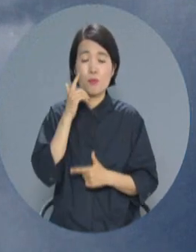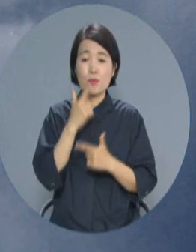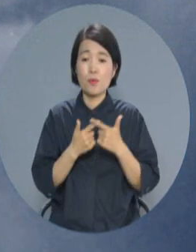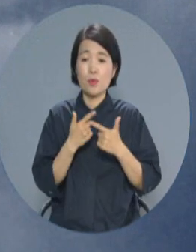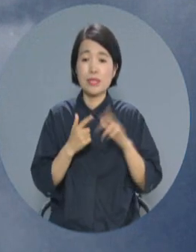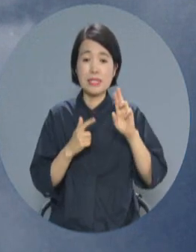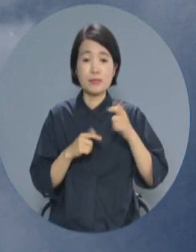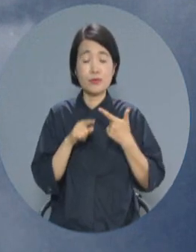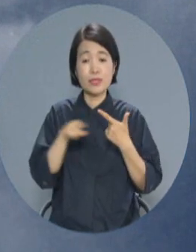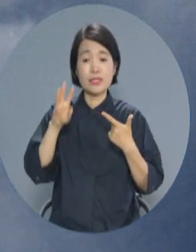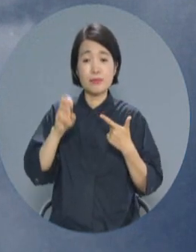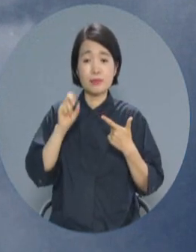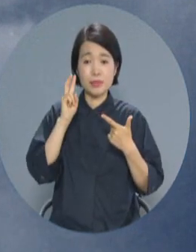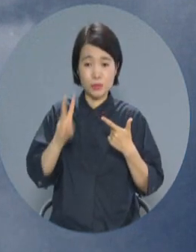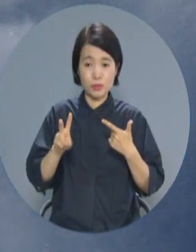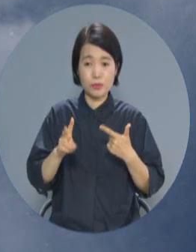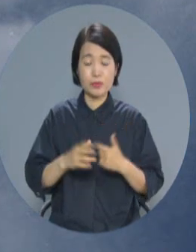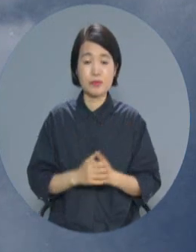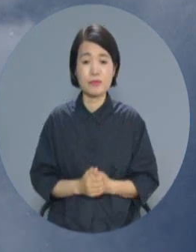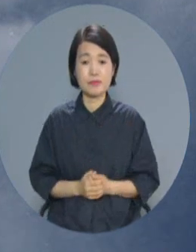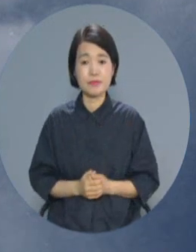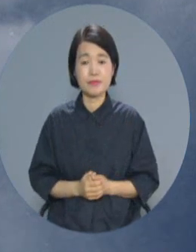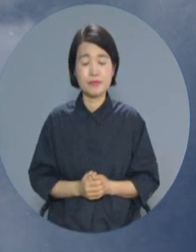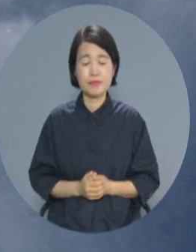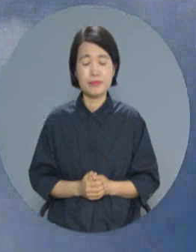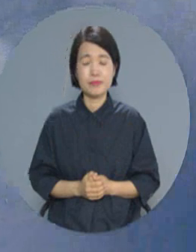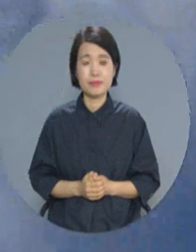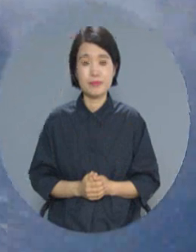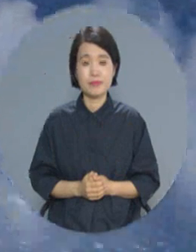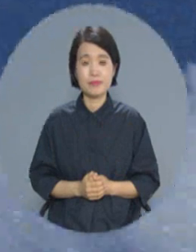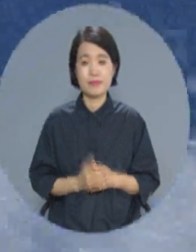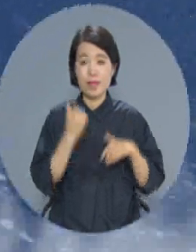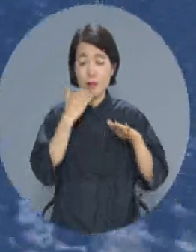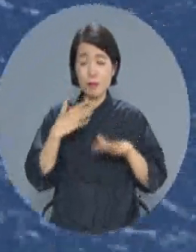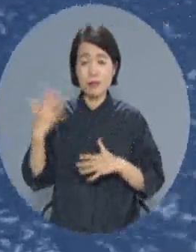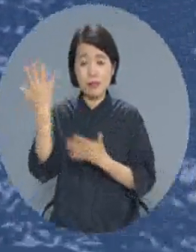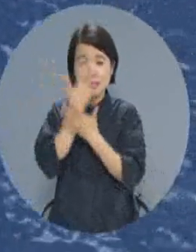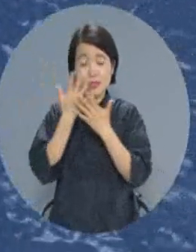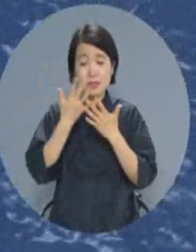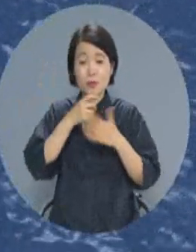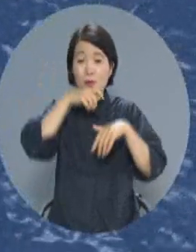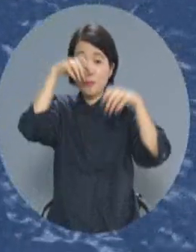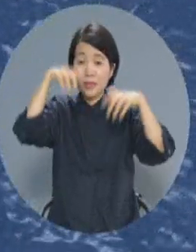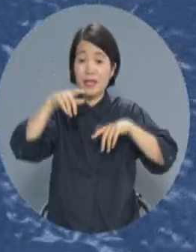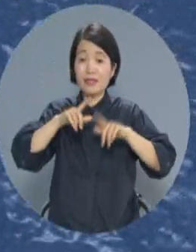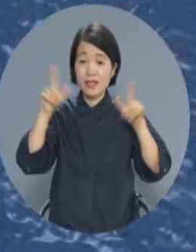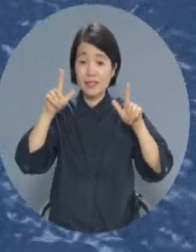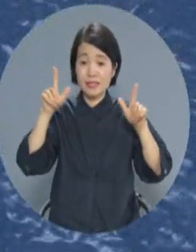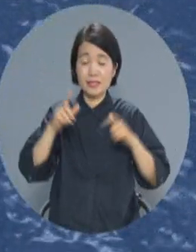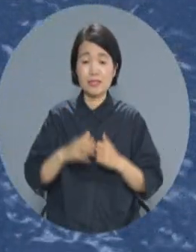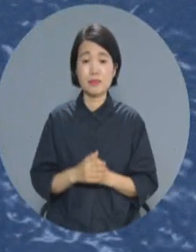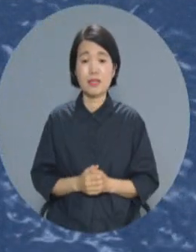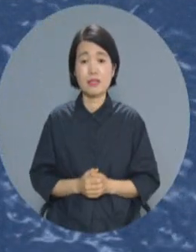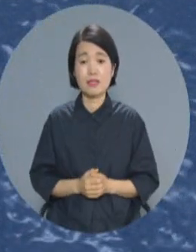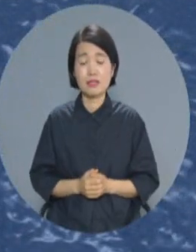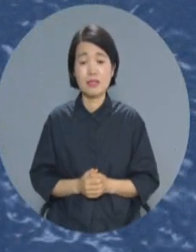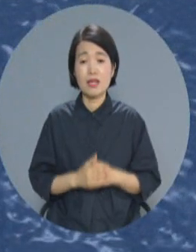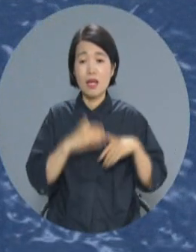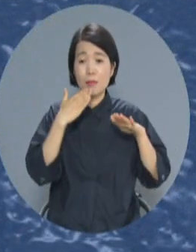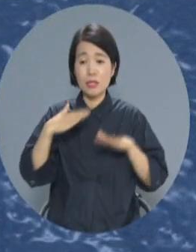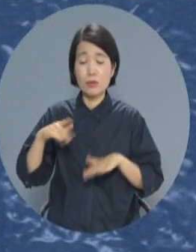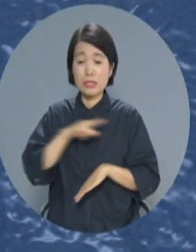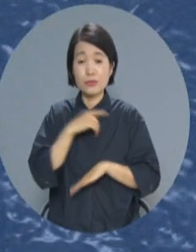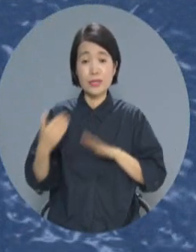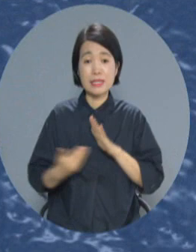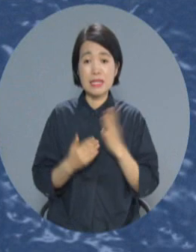목포는 26에서 32도로 예상됩니다. 해상도 흐리고 한때 비 오는 날씨 이어지겠습니다. 파도는